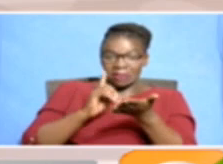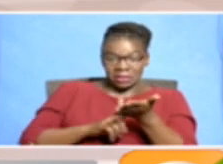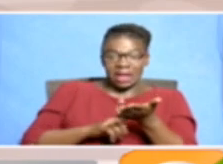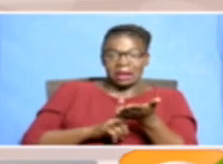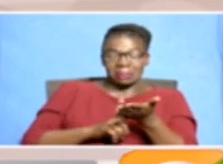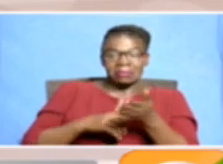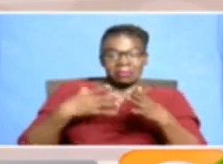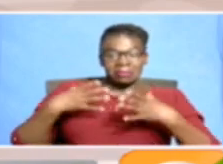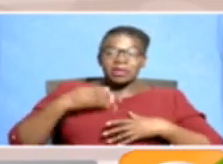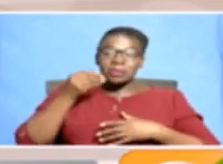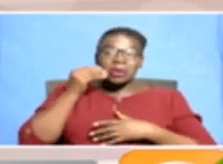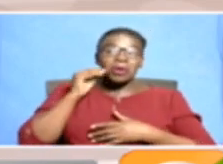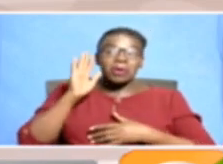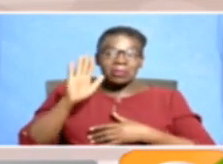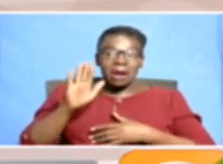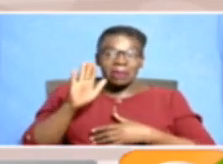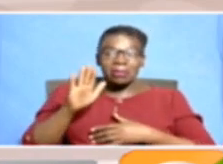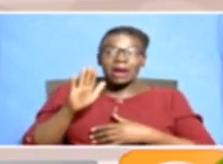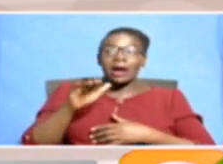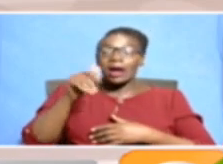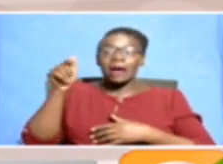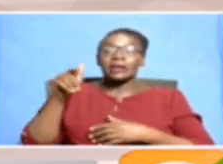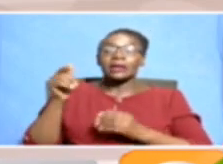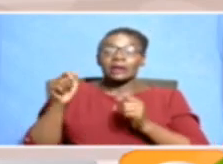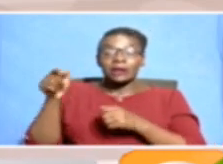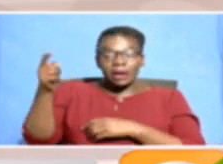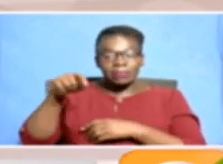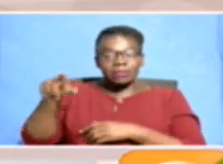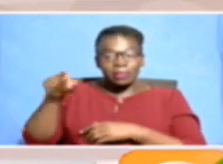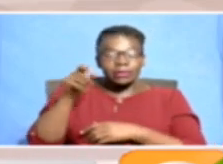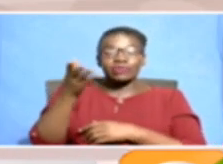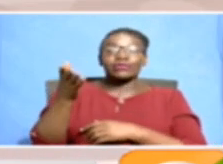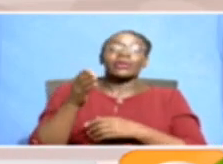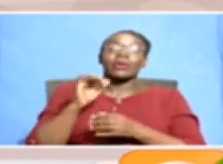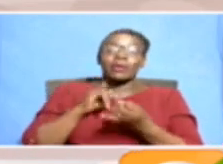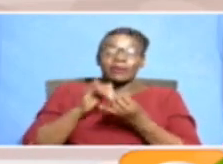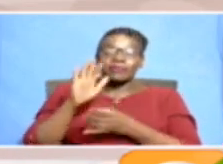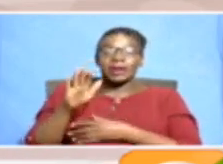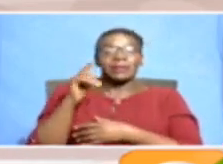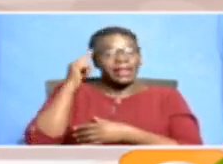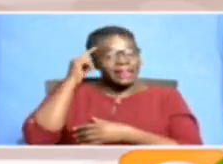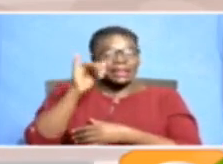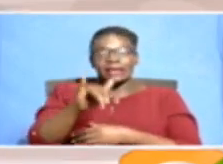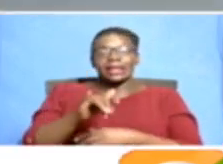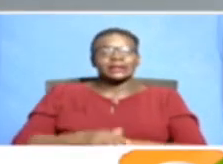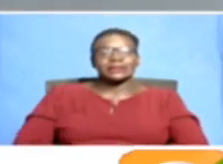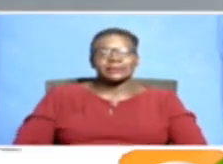nyumbani kwako, hata watoto wako ndani ya nyumba wakakuita anko. Ya tafakari hayo.